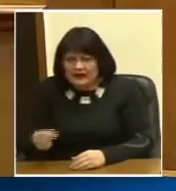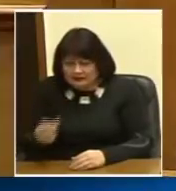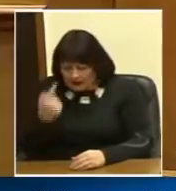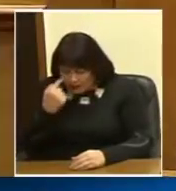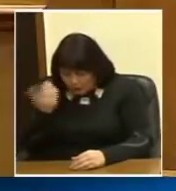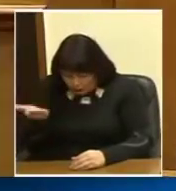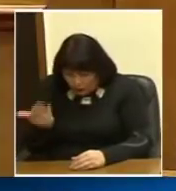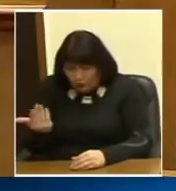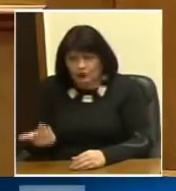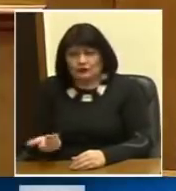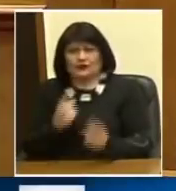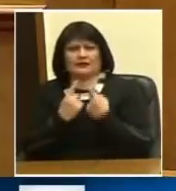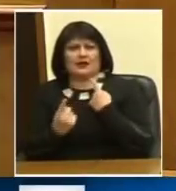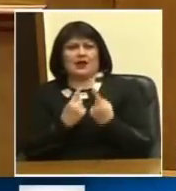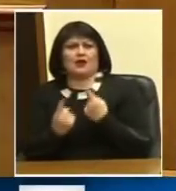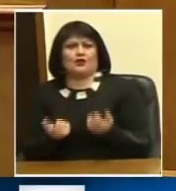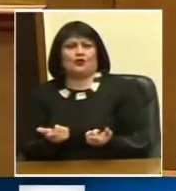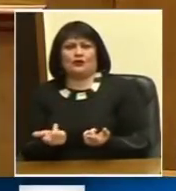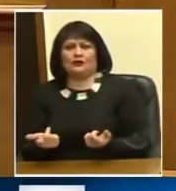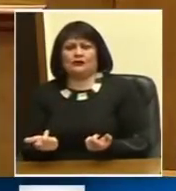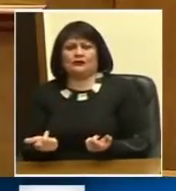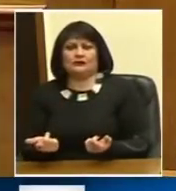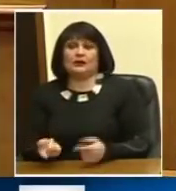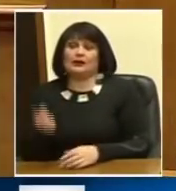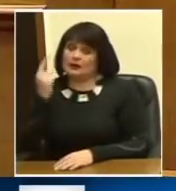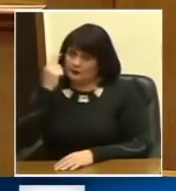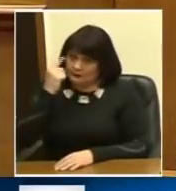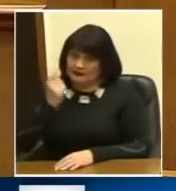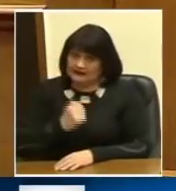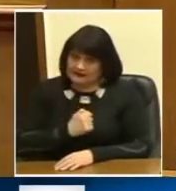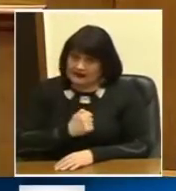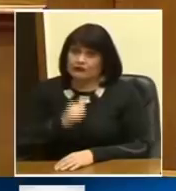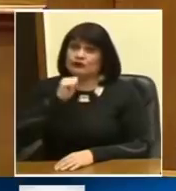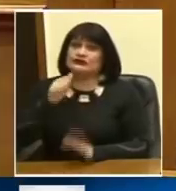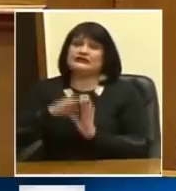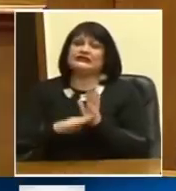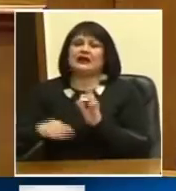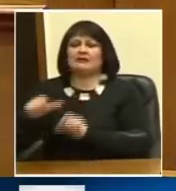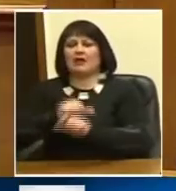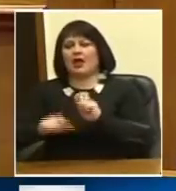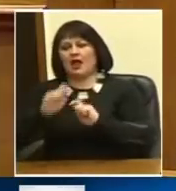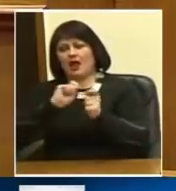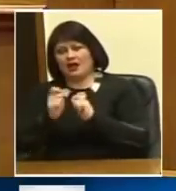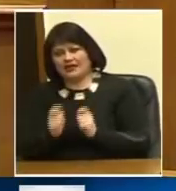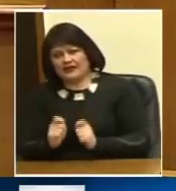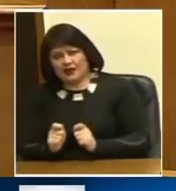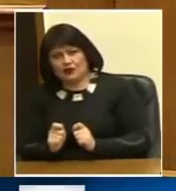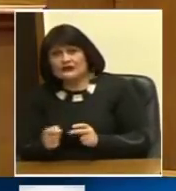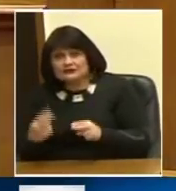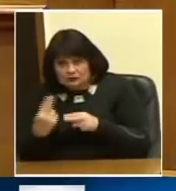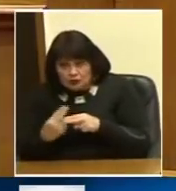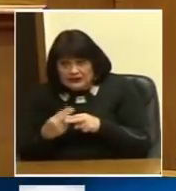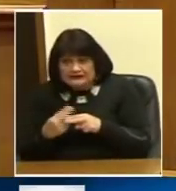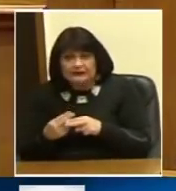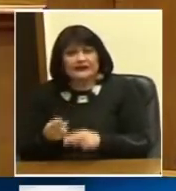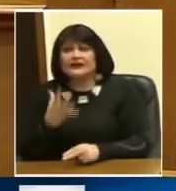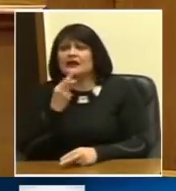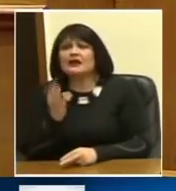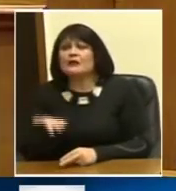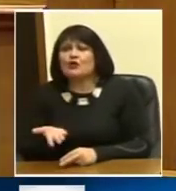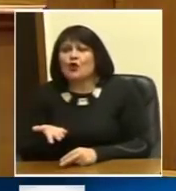να γίνεται ο διάλογος. Και νομίζω ότι η συνταγματική αναθεώρηση κατά τούτο είναι σημαντική για το